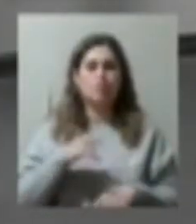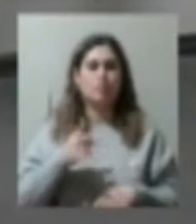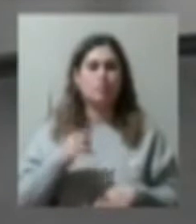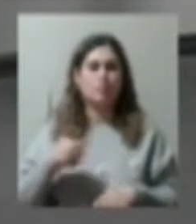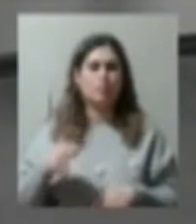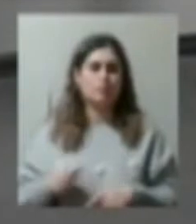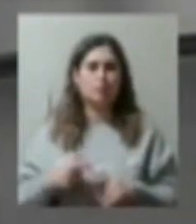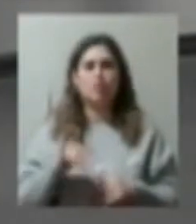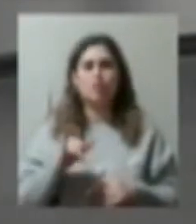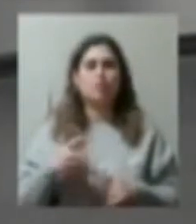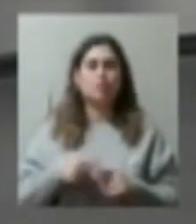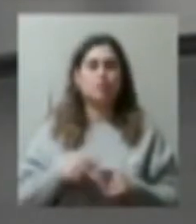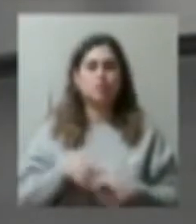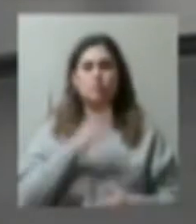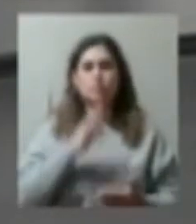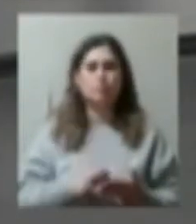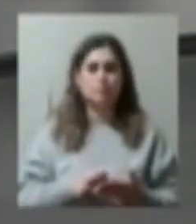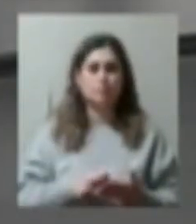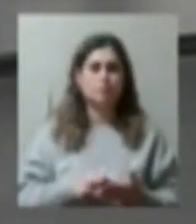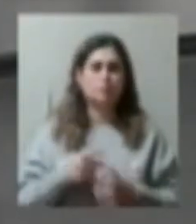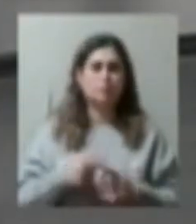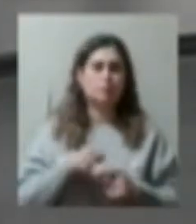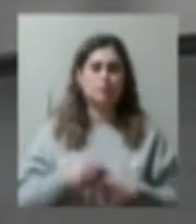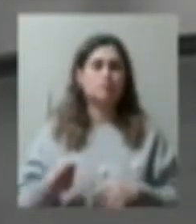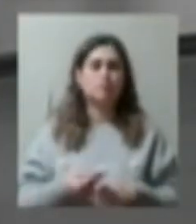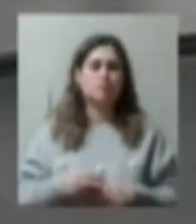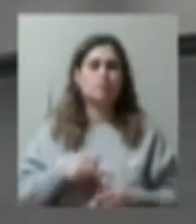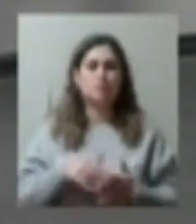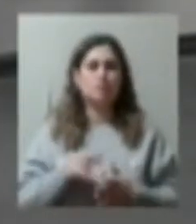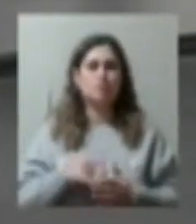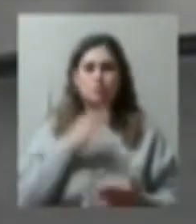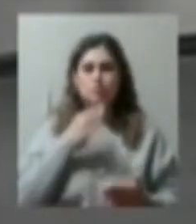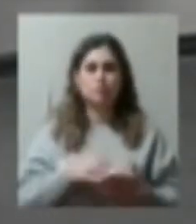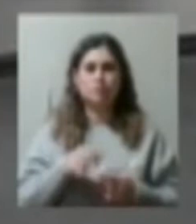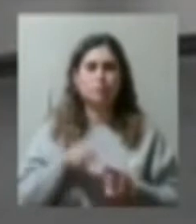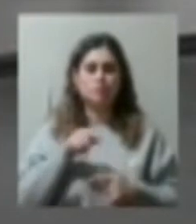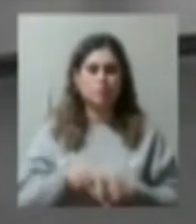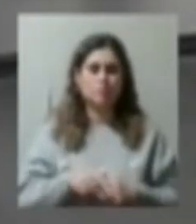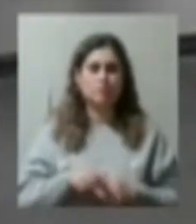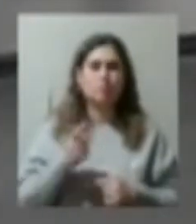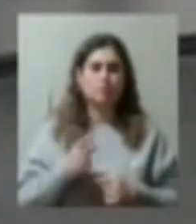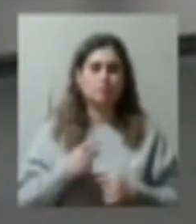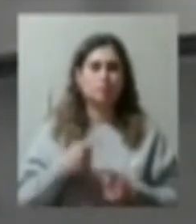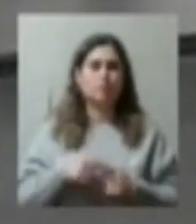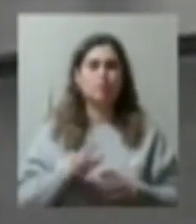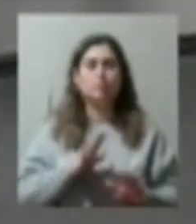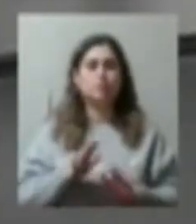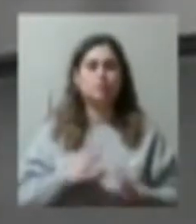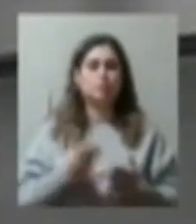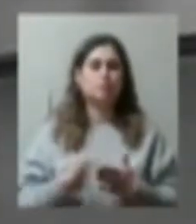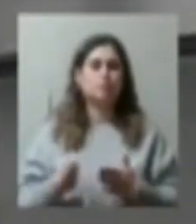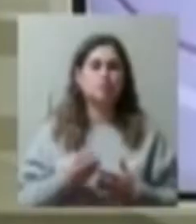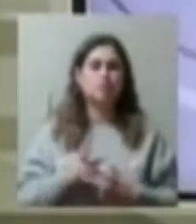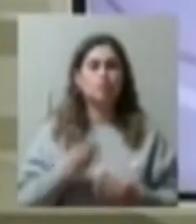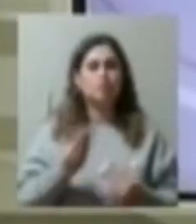Але з цією відповідальністю, з цією землею переходить і відповідальність до них. Тому що розпоряджатися землею, кому давати, кому